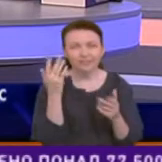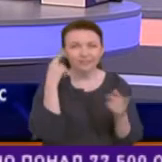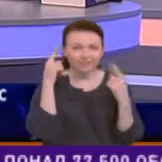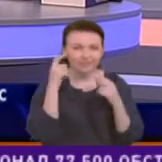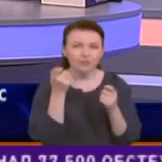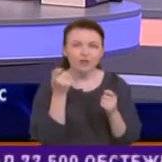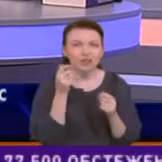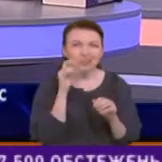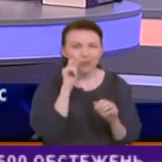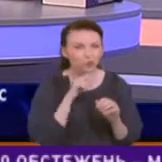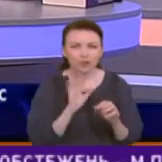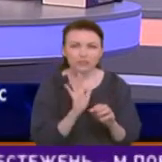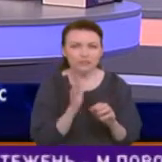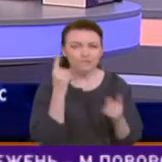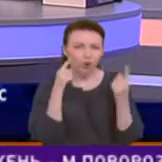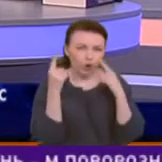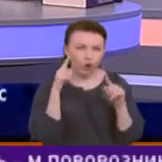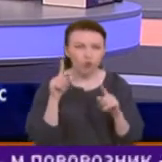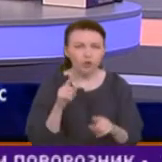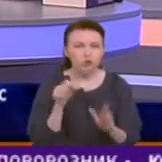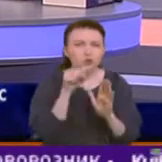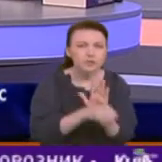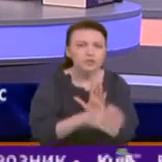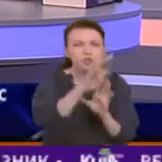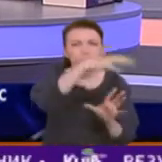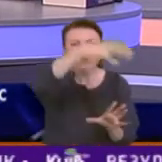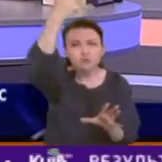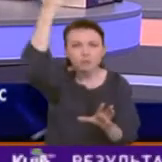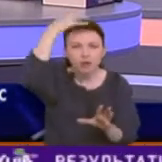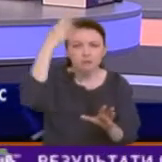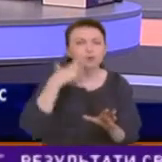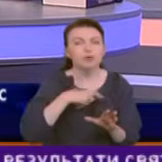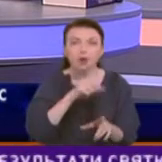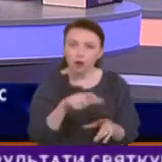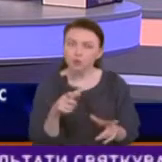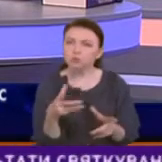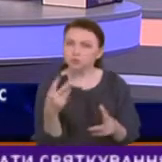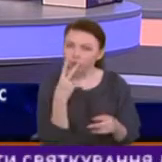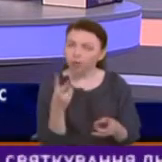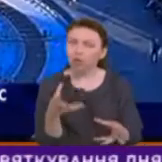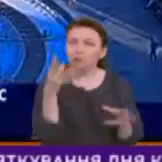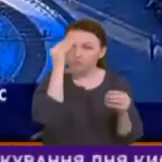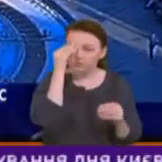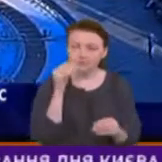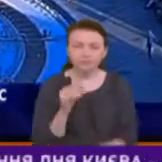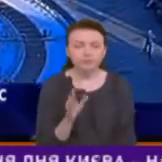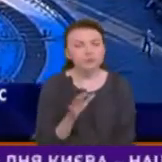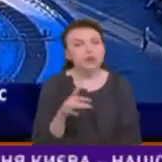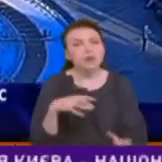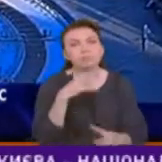не проукраїнський фольклор, чесно кажучи. Ну, люди ж користуються, бачите, ну, так, така історія. Так, а от щодо міжнародного